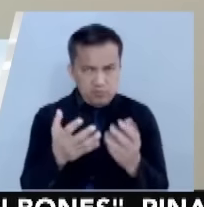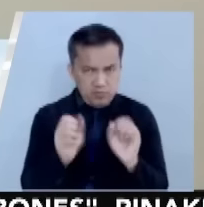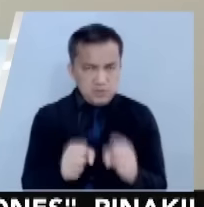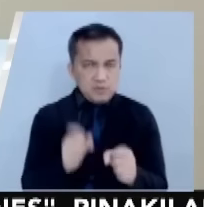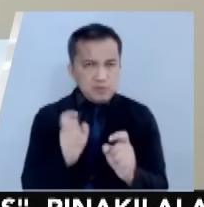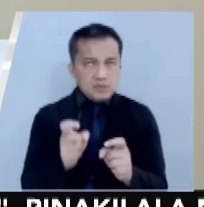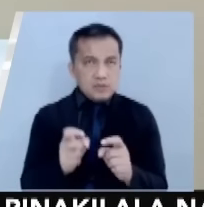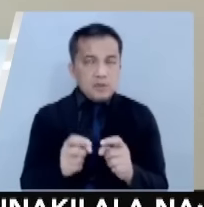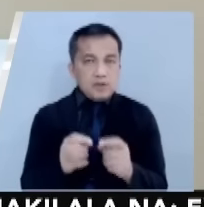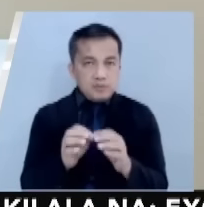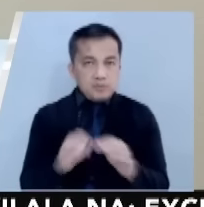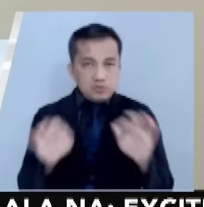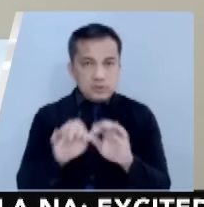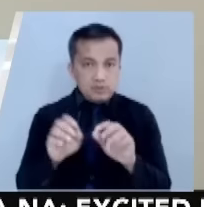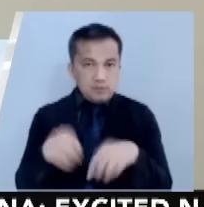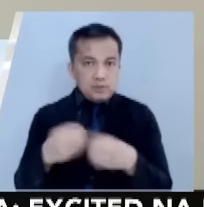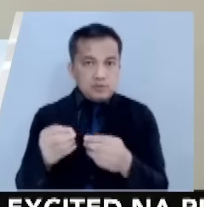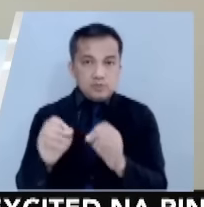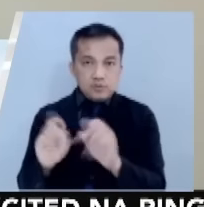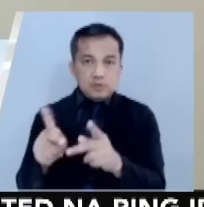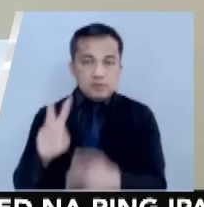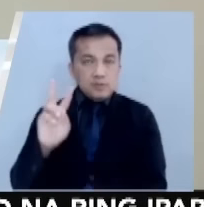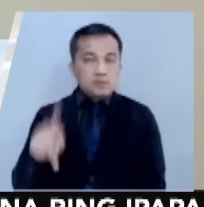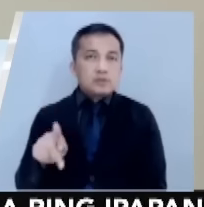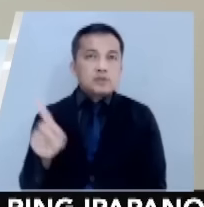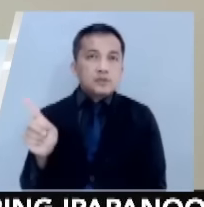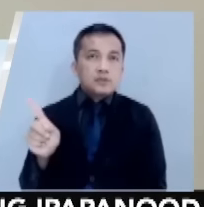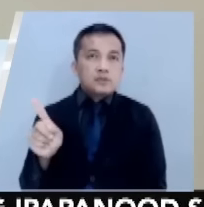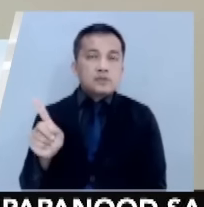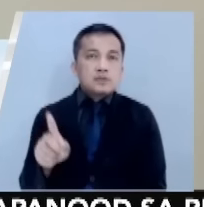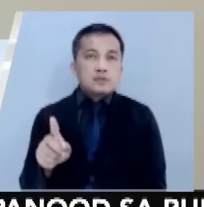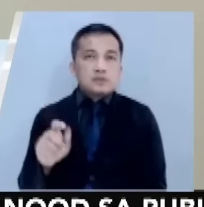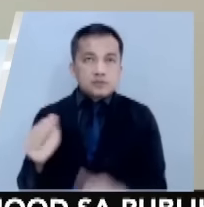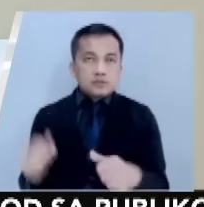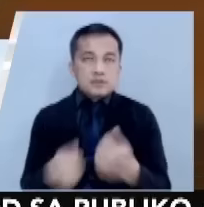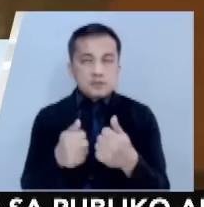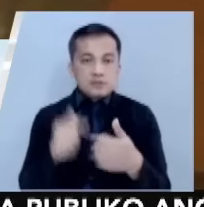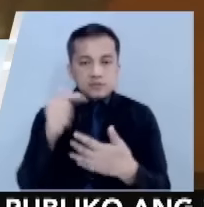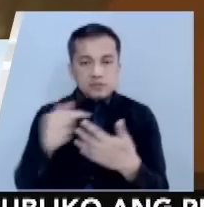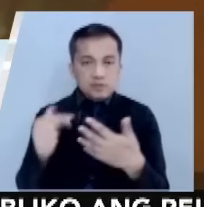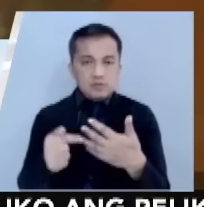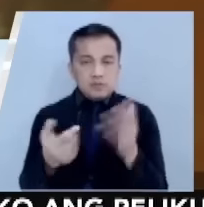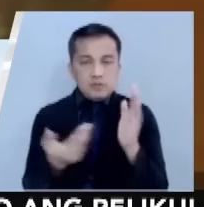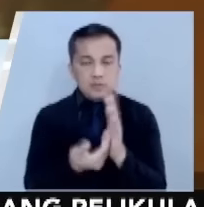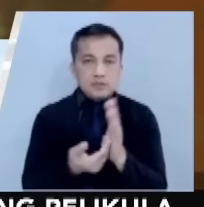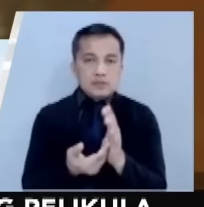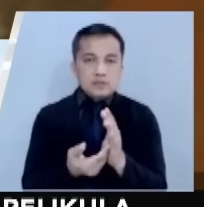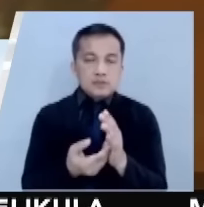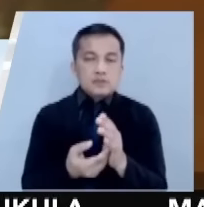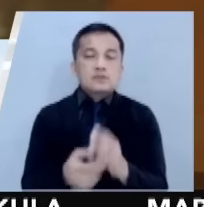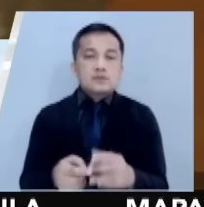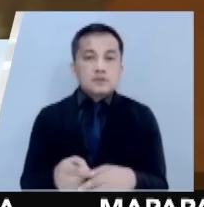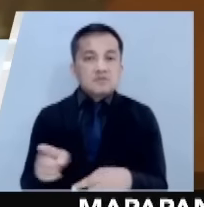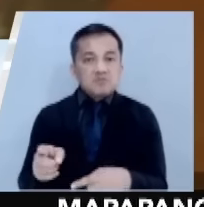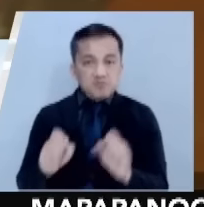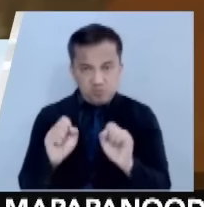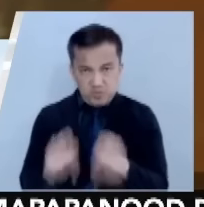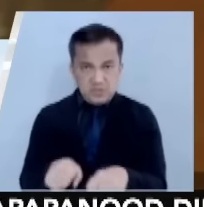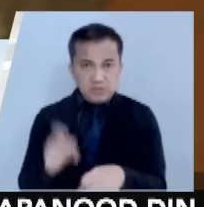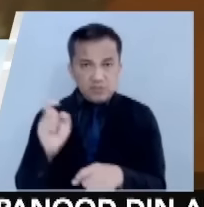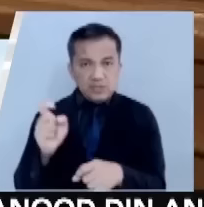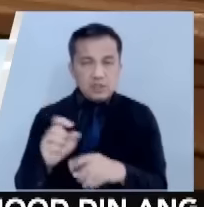ng opportunity si VP na i-challenge yung mga evidence against her. Pwedeng madaliin, pero sana raw hindi malabag